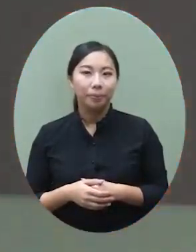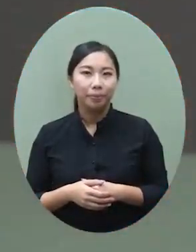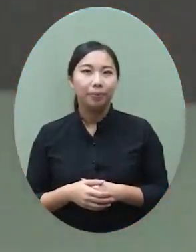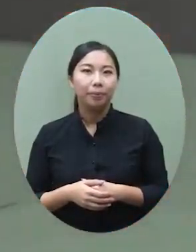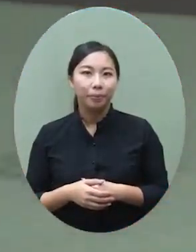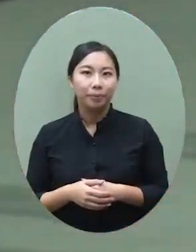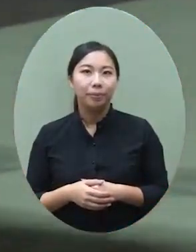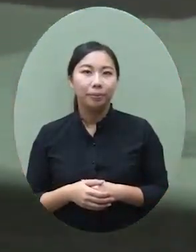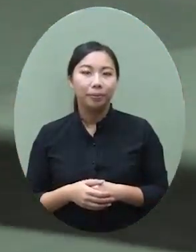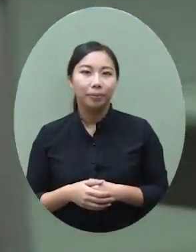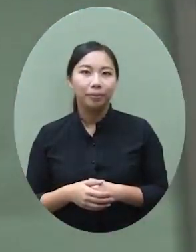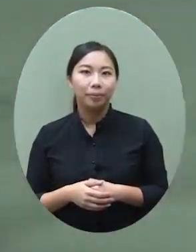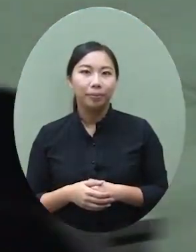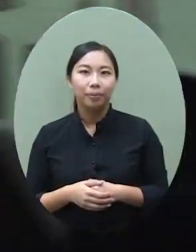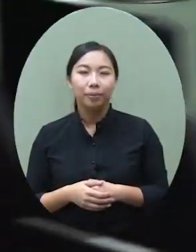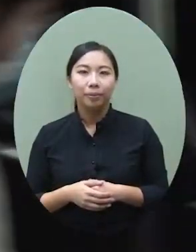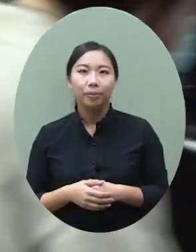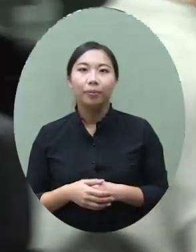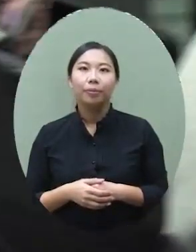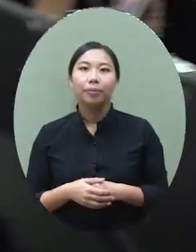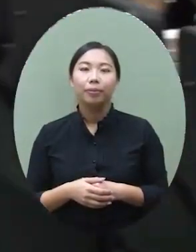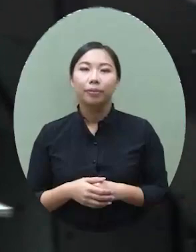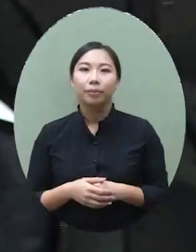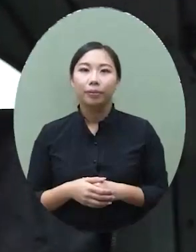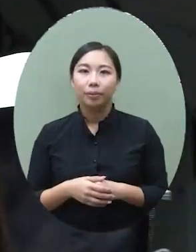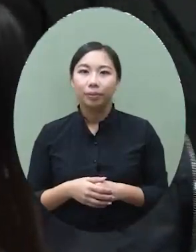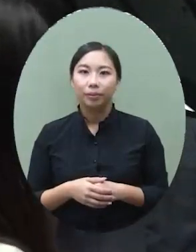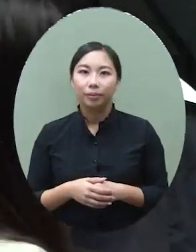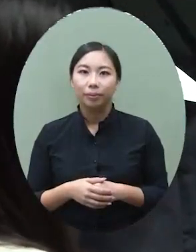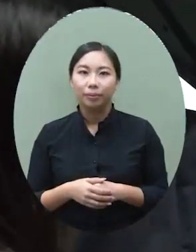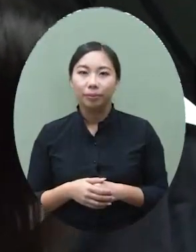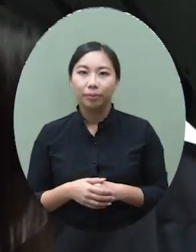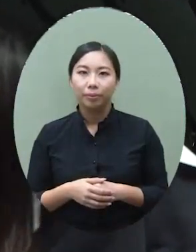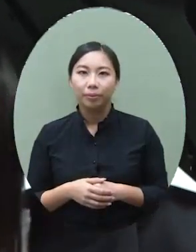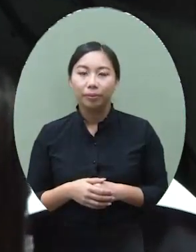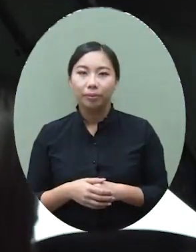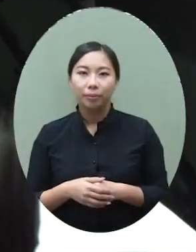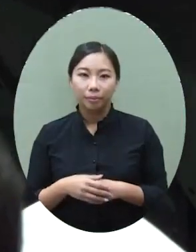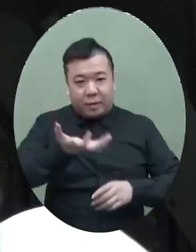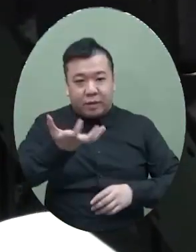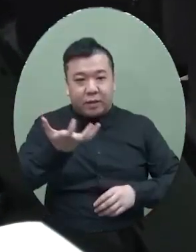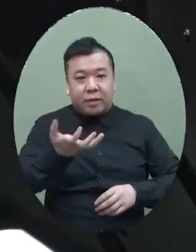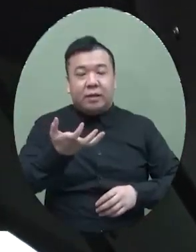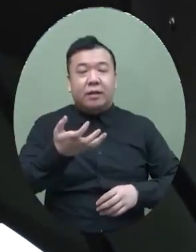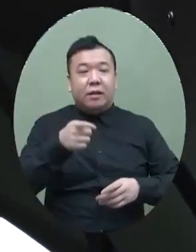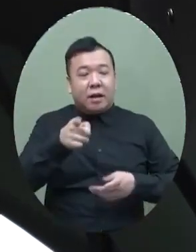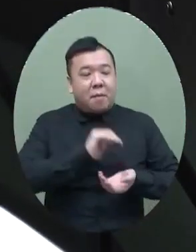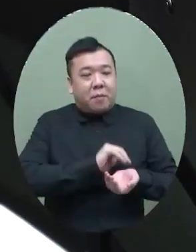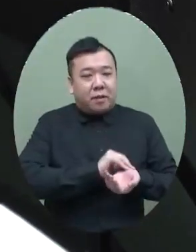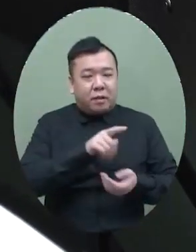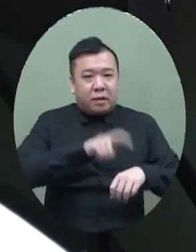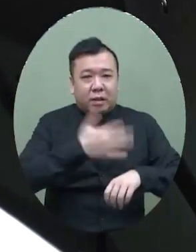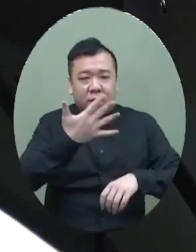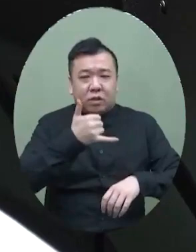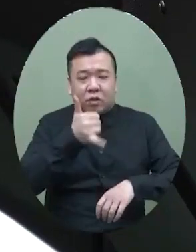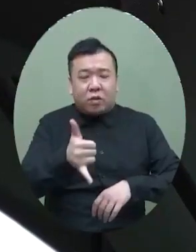醫生你好，經濟部的，首先都想問一下艾寧樓那位院友，他就12月29日發病，他是何時去那個親戚家做